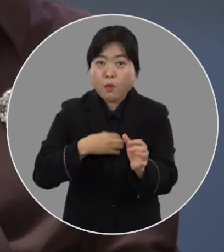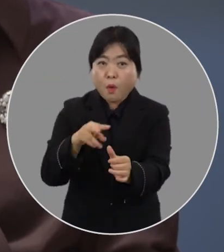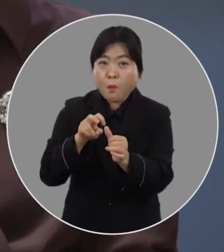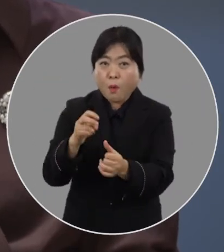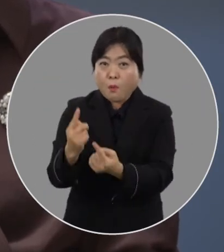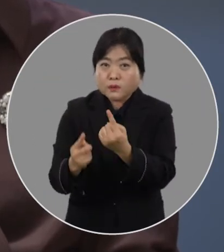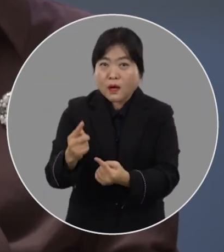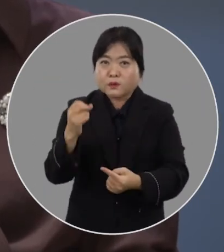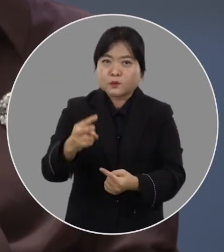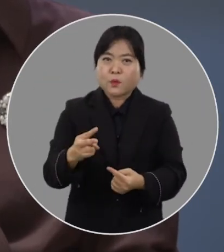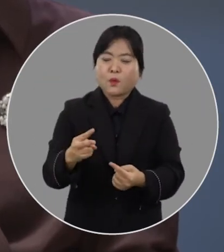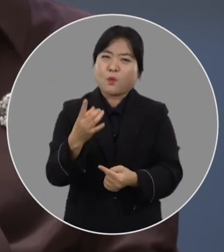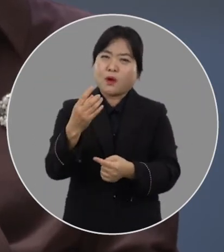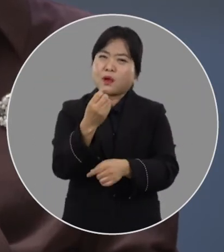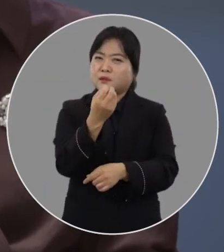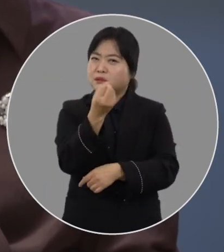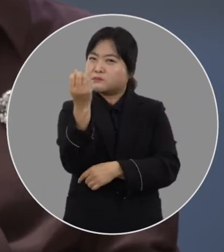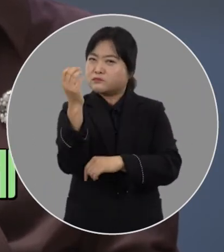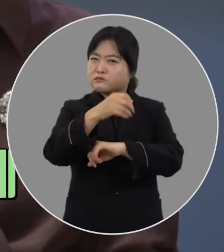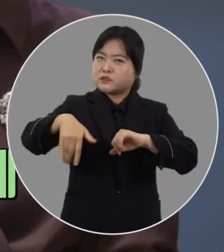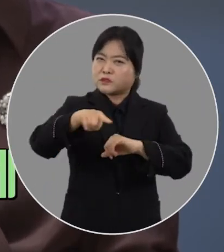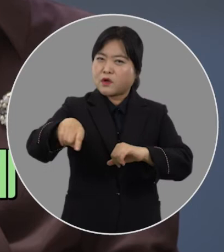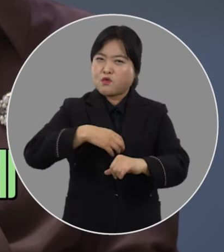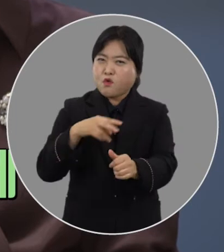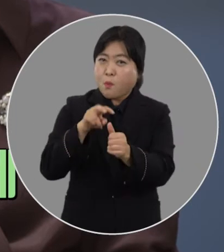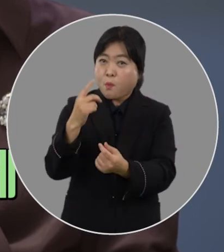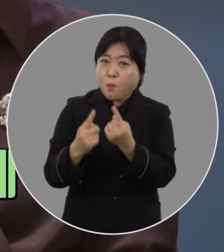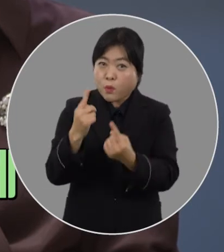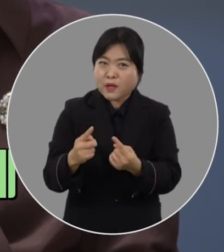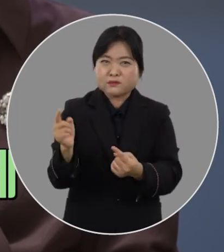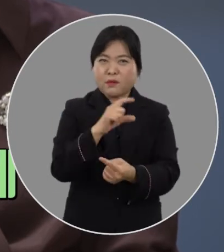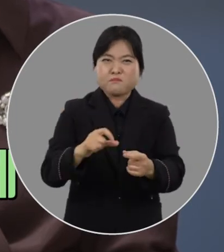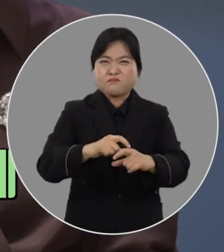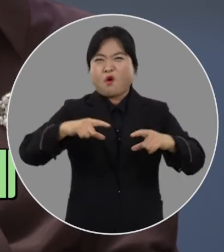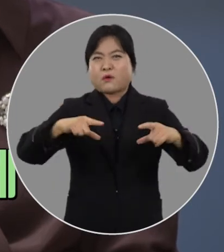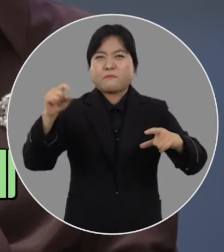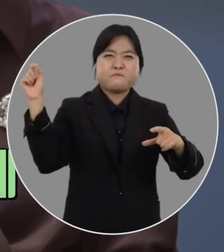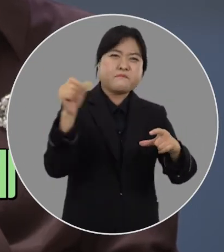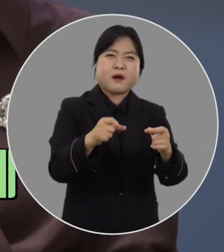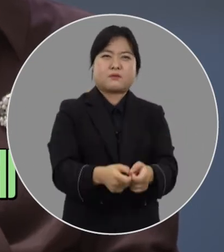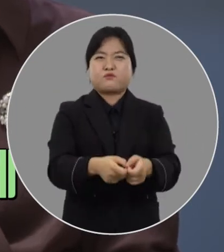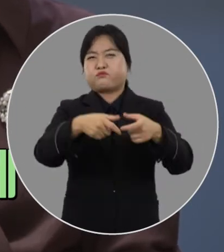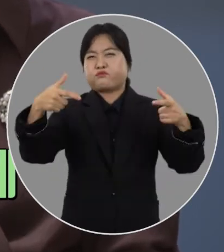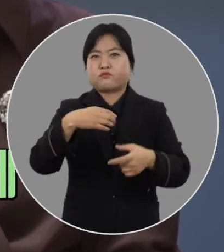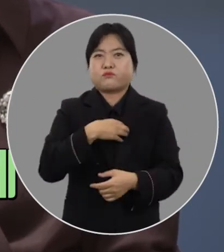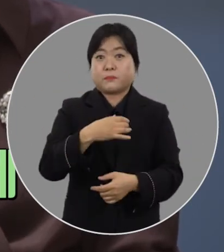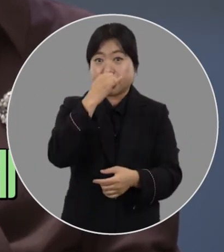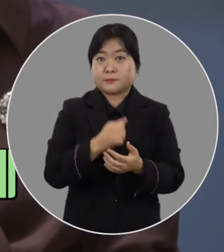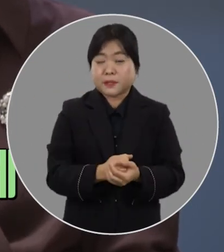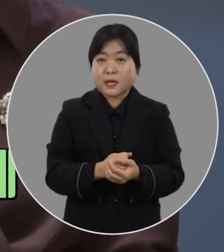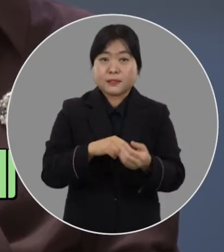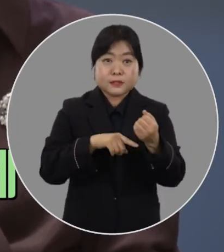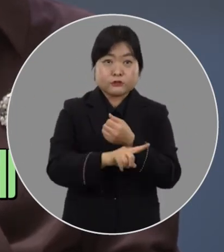표현보다 그리고 기성 언론에서의 혐오 표현보다 널리 또한 빠르게 확산될 위험이 있습니다. 그